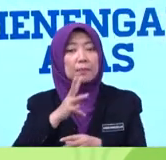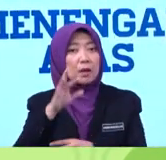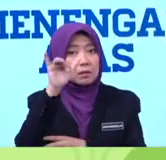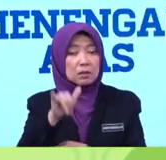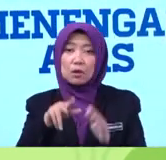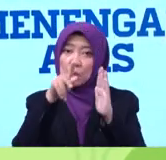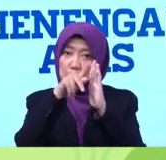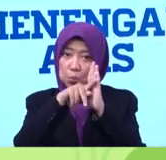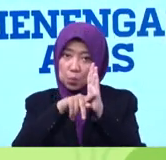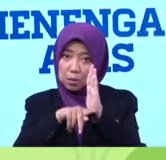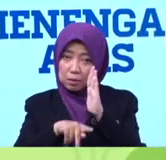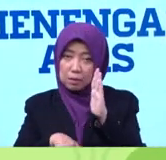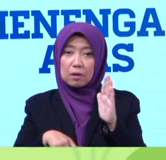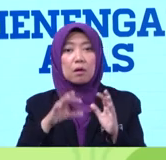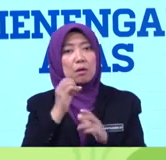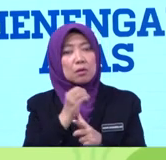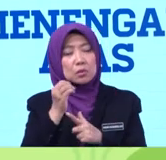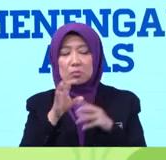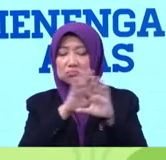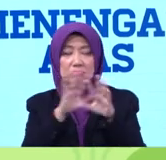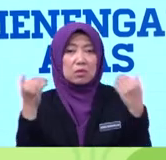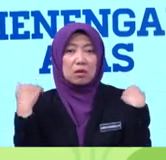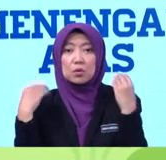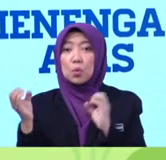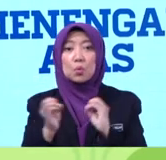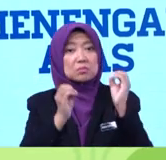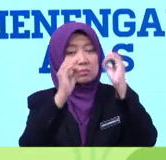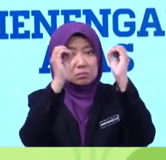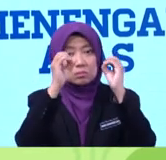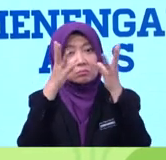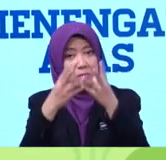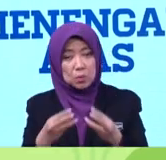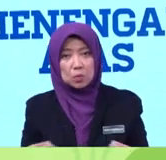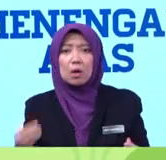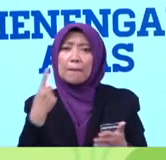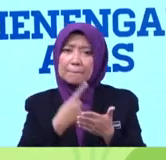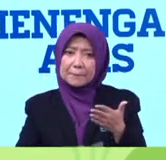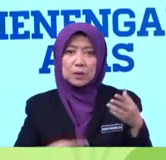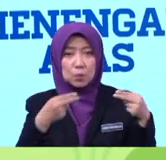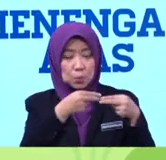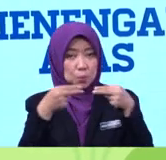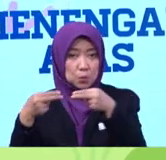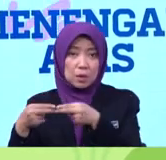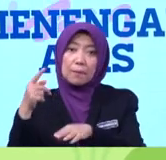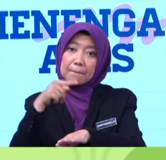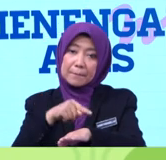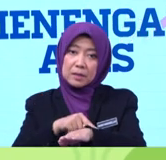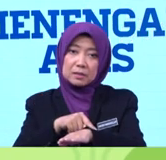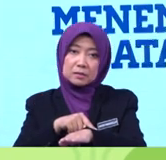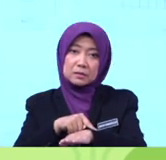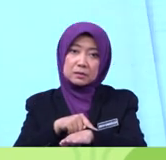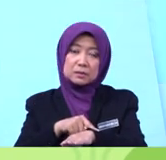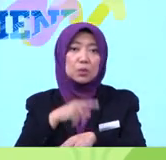ataupun tiada Oksigen yang terlarut untuk soal dan seterusnya Apa hubungan antara massa yang diambil